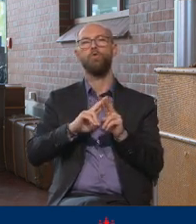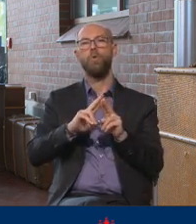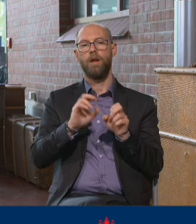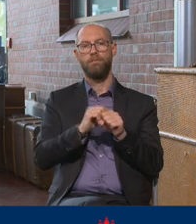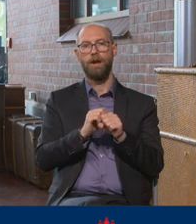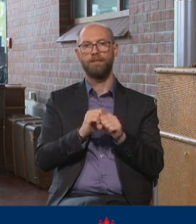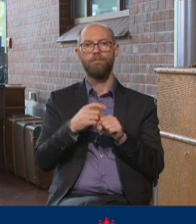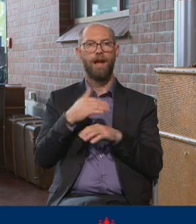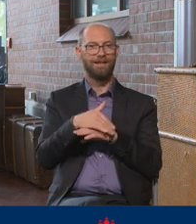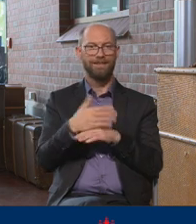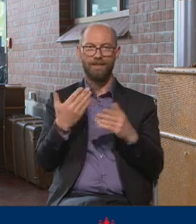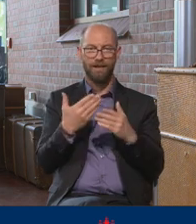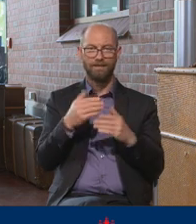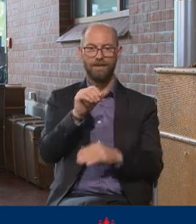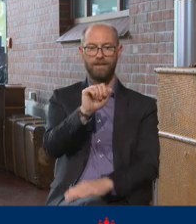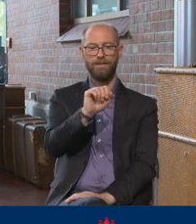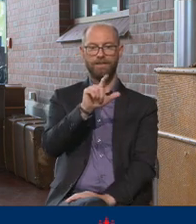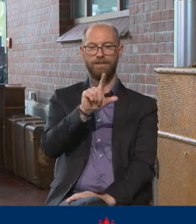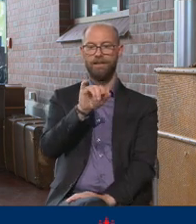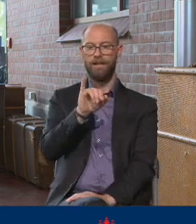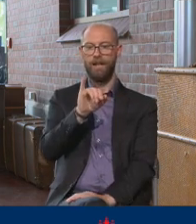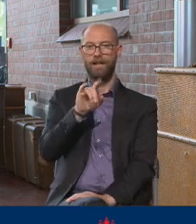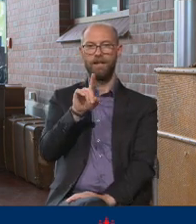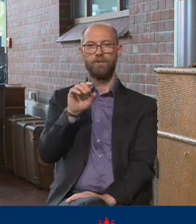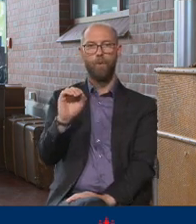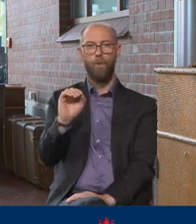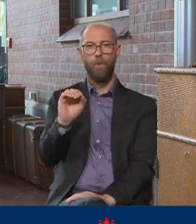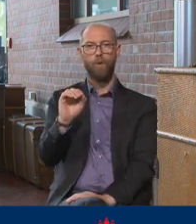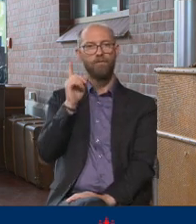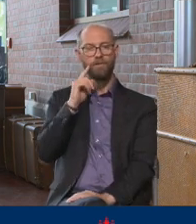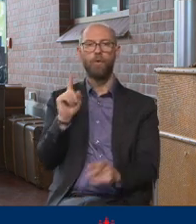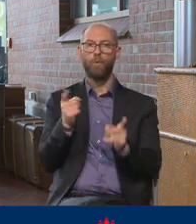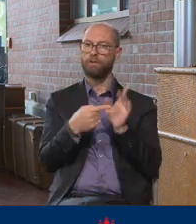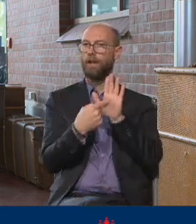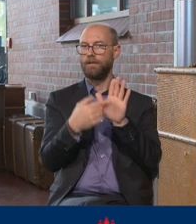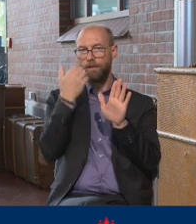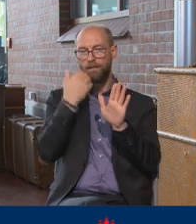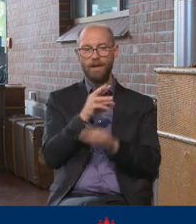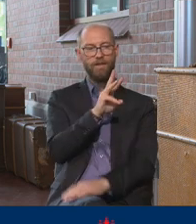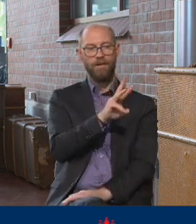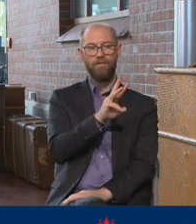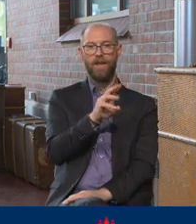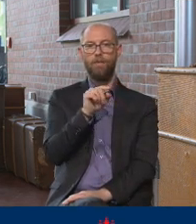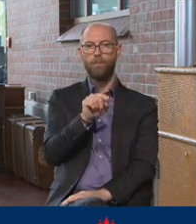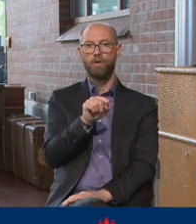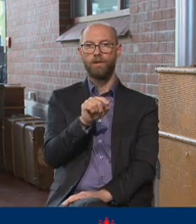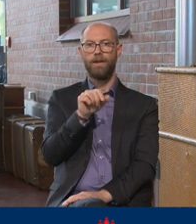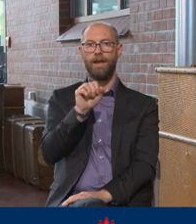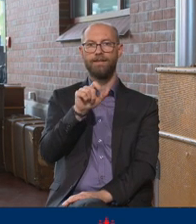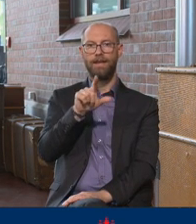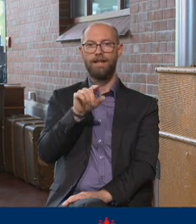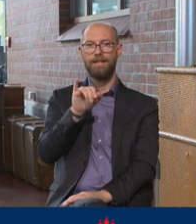ich weiß nicht ob die eingeblendet werden kann kurz genau das ist die adresse www.swr.de